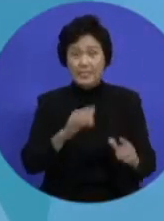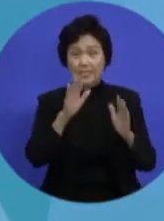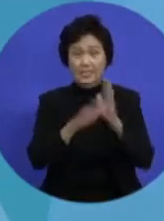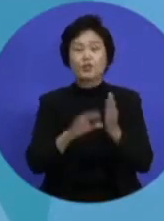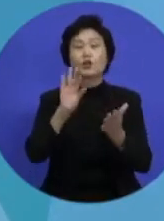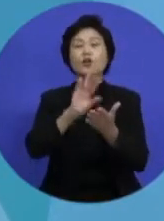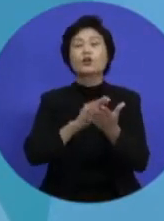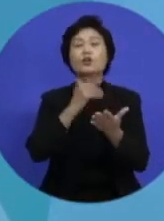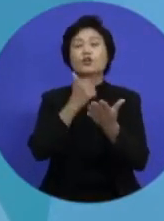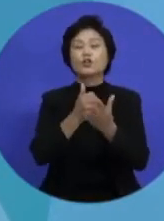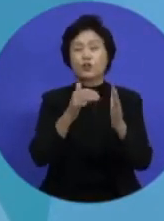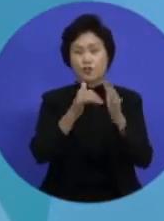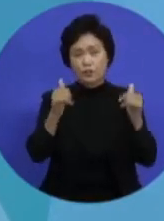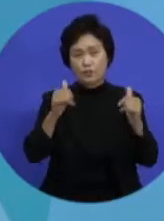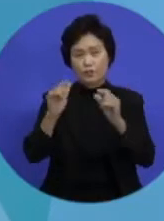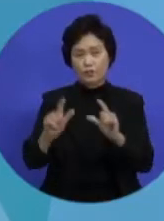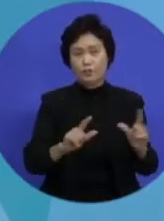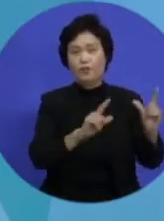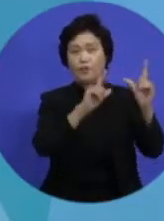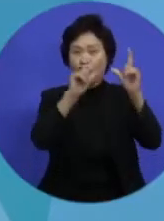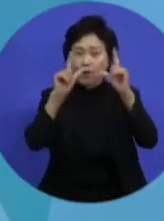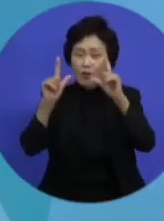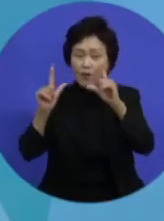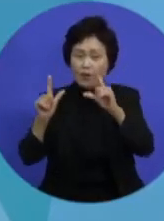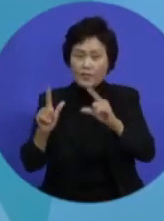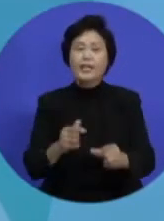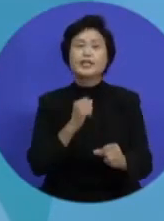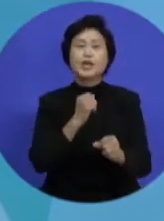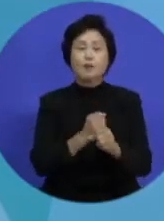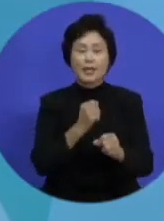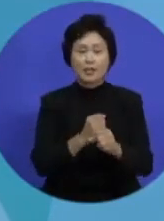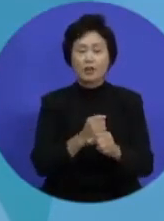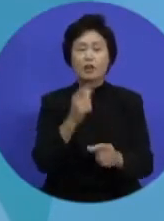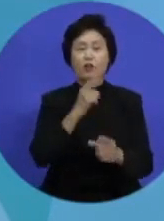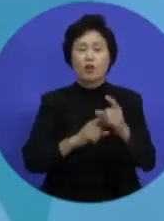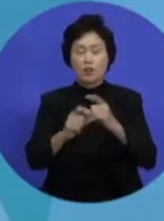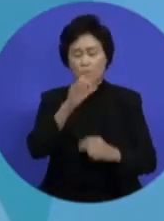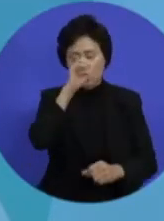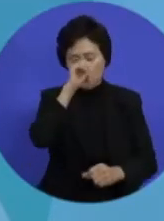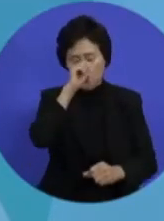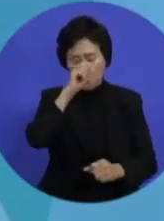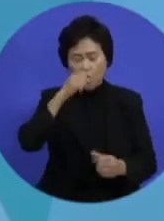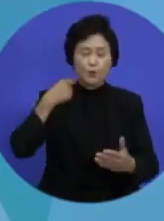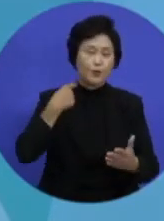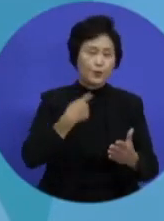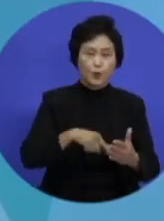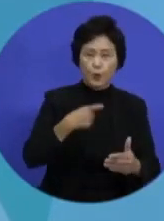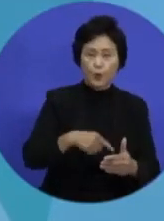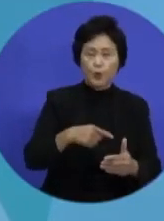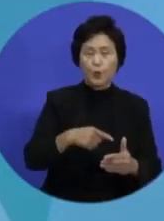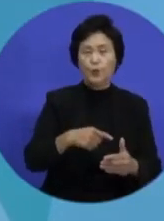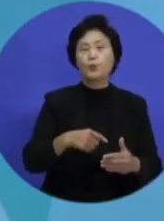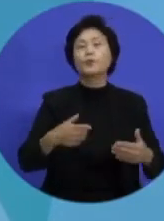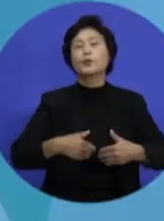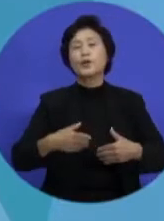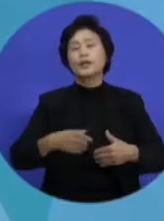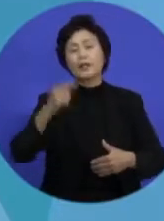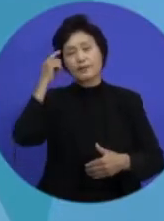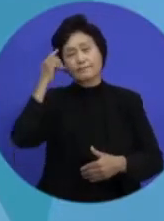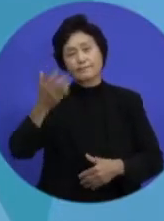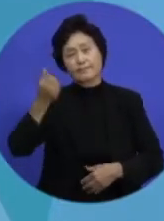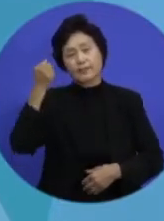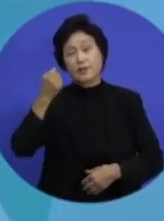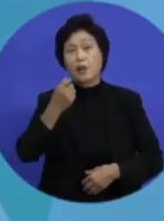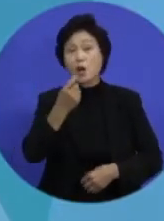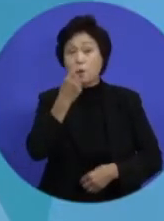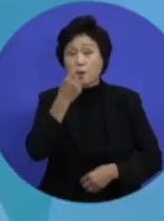좋은 교육을 받게 하자. 이제 이런 생각으로 이제 학교 이제 출발이 됐는데요. 그 핵심 중에 하나가 배움이라고 하는 것은